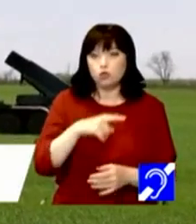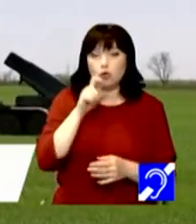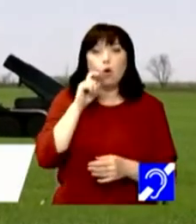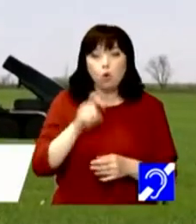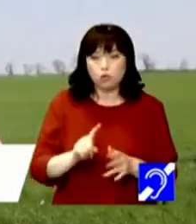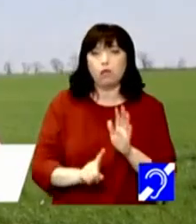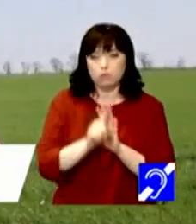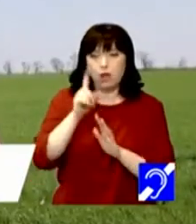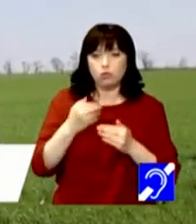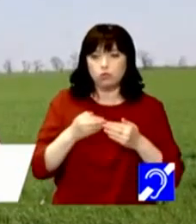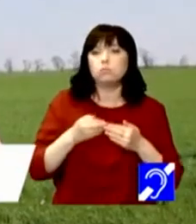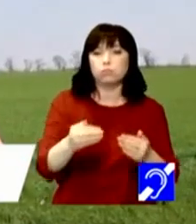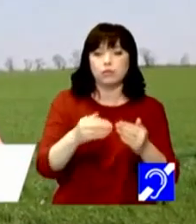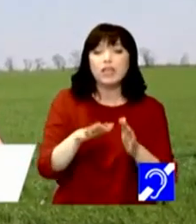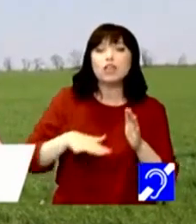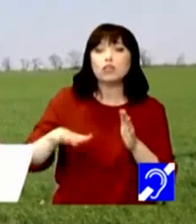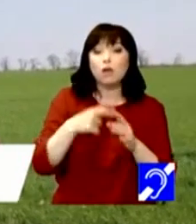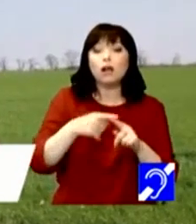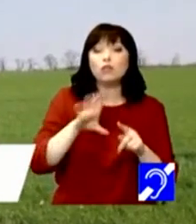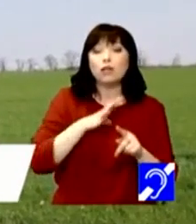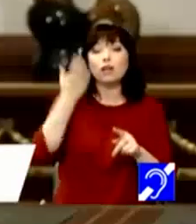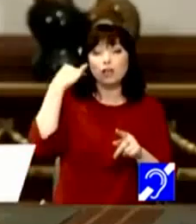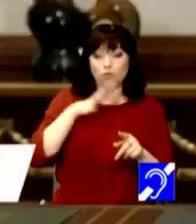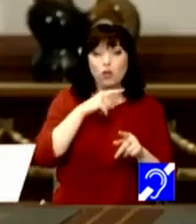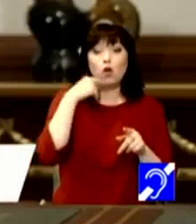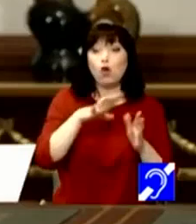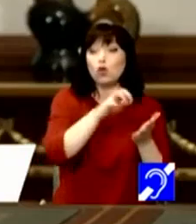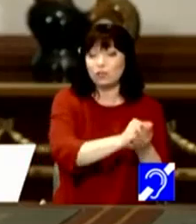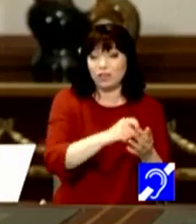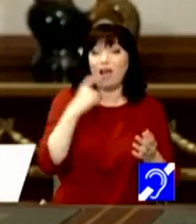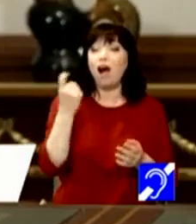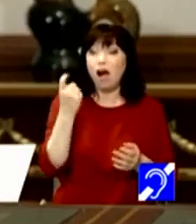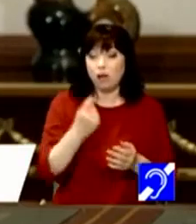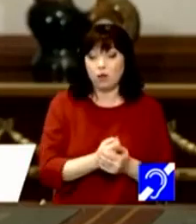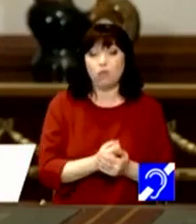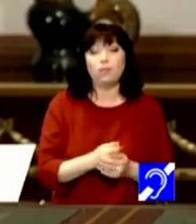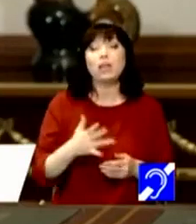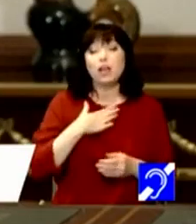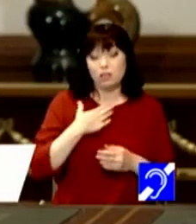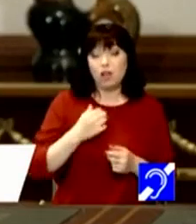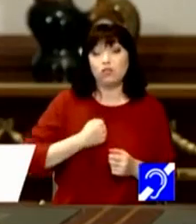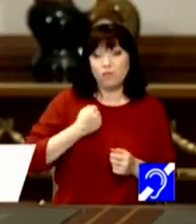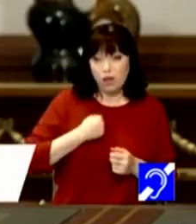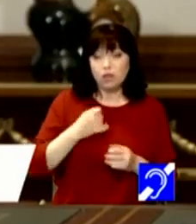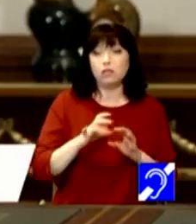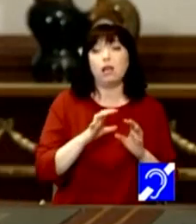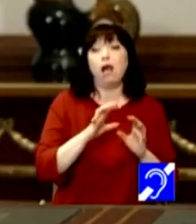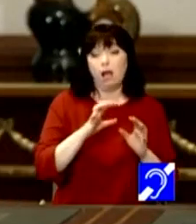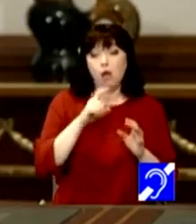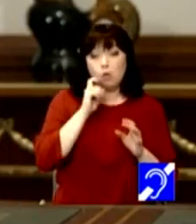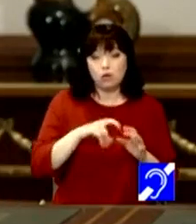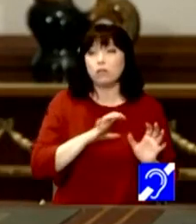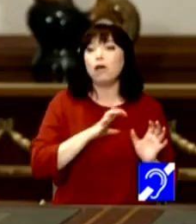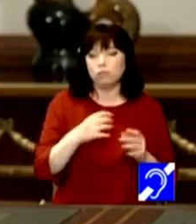să respingă ocupanții ruși din zonele pe care le controlau în regiunea Harkov. Zbrojni sile nașei države zabezpečili nam usim хороші